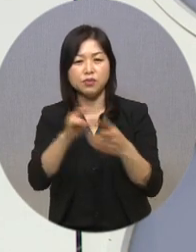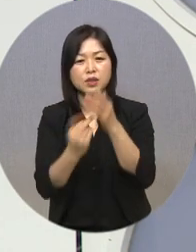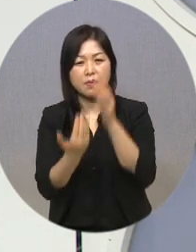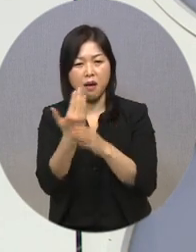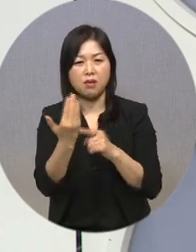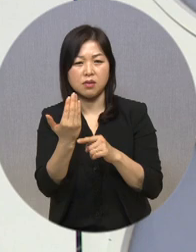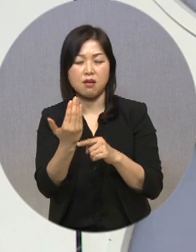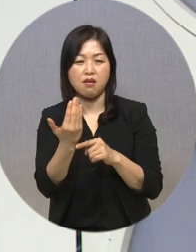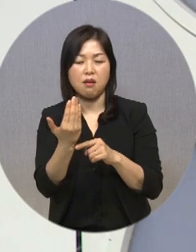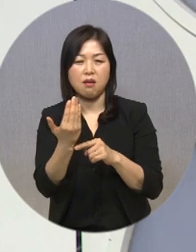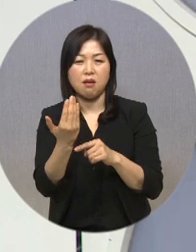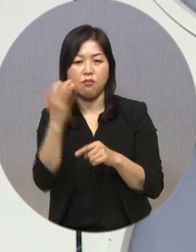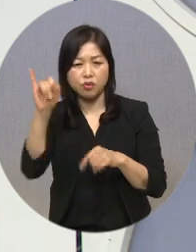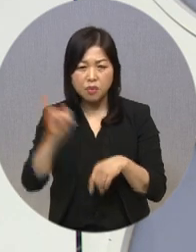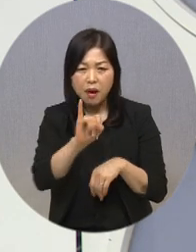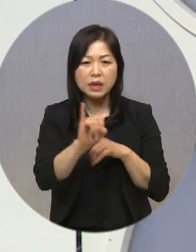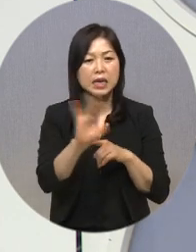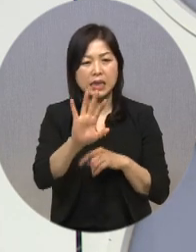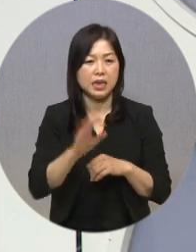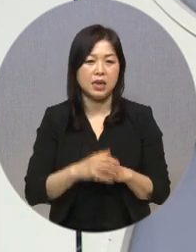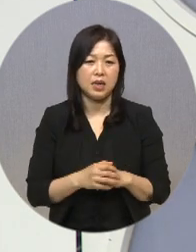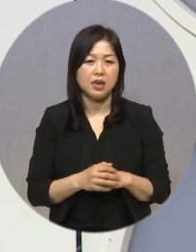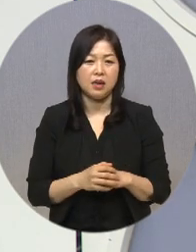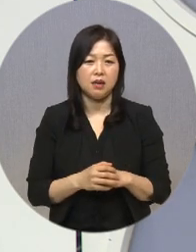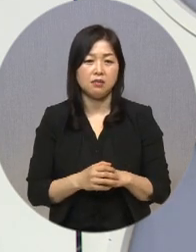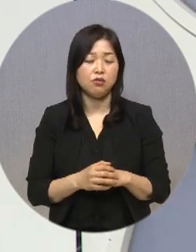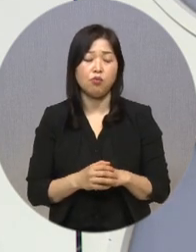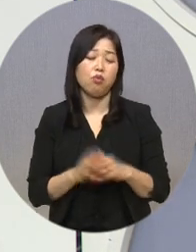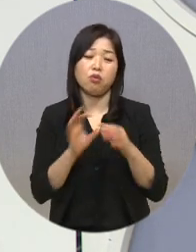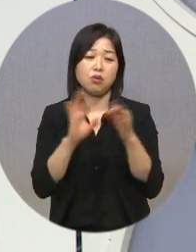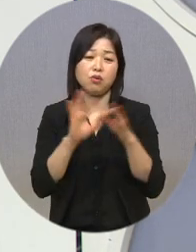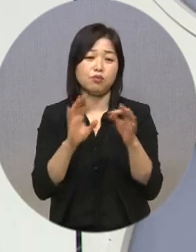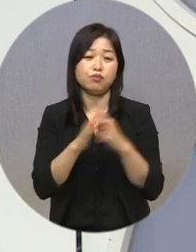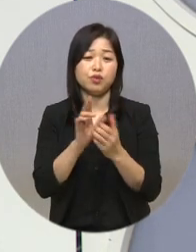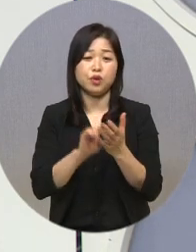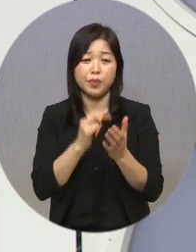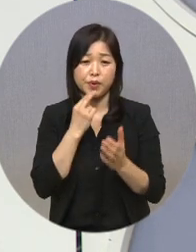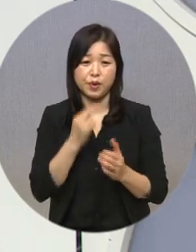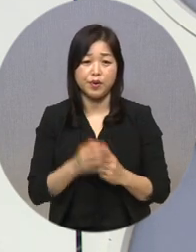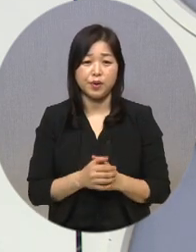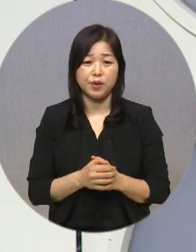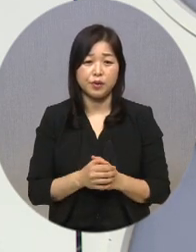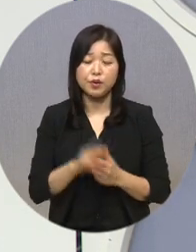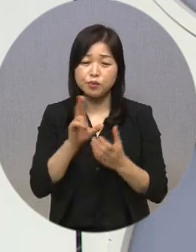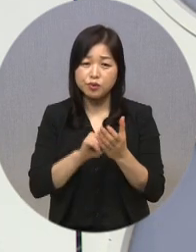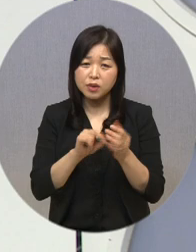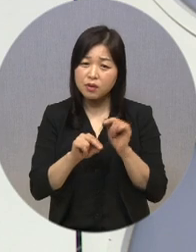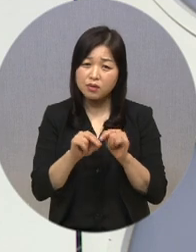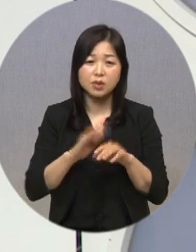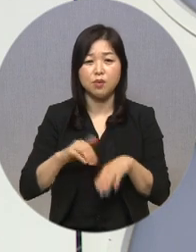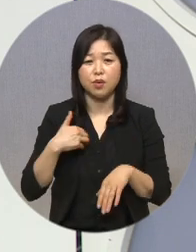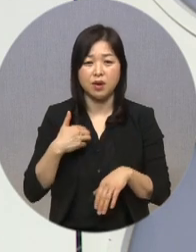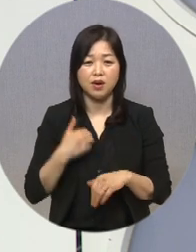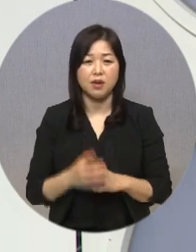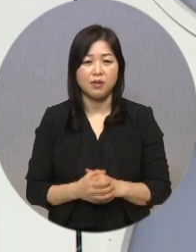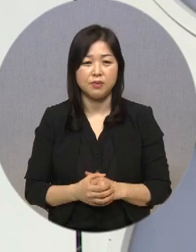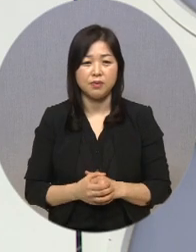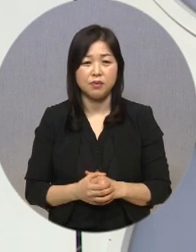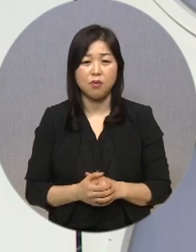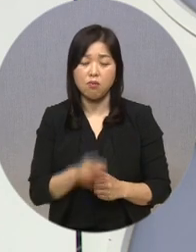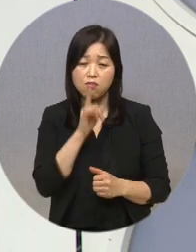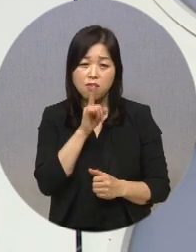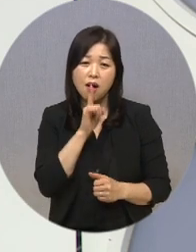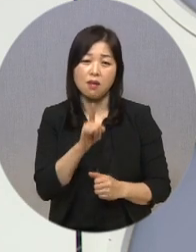않는데 어떻습니까? 부인이 그럼 난 또 그때 뭐가 문제인지 몰랐네. 그리고 또 할 말도 하는